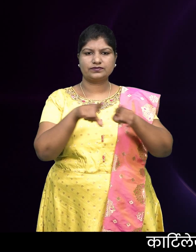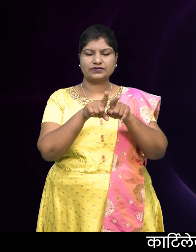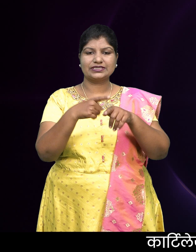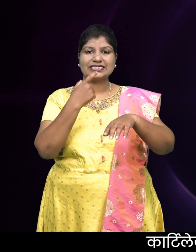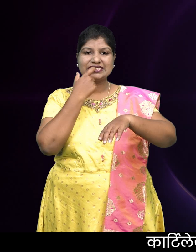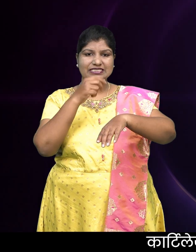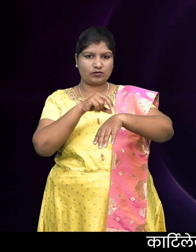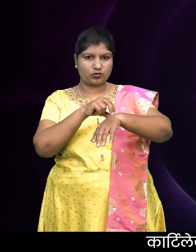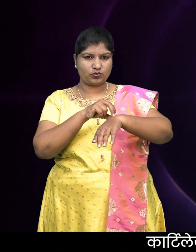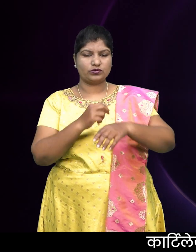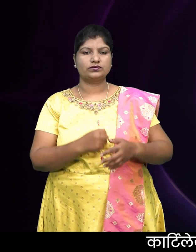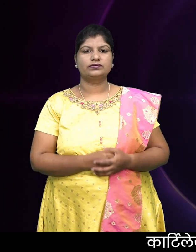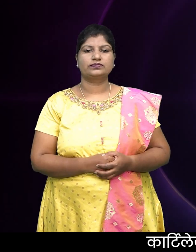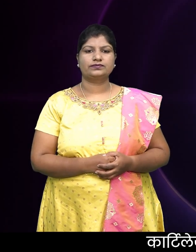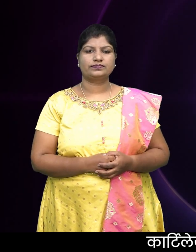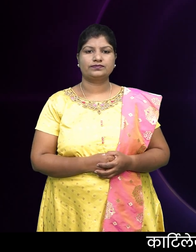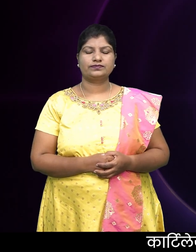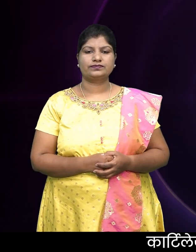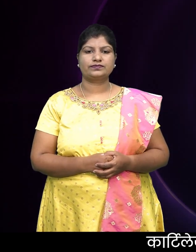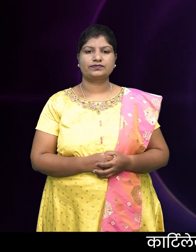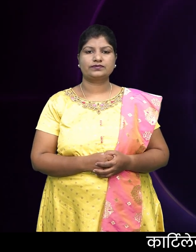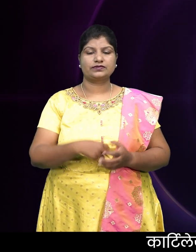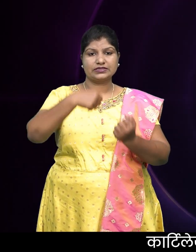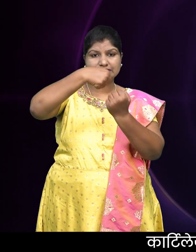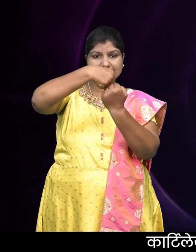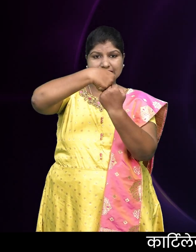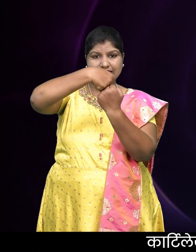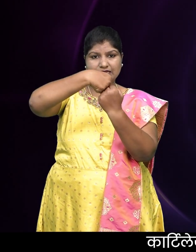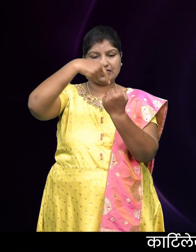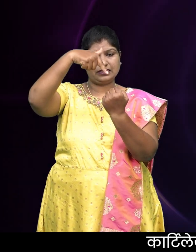कार्टिलेज, नस और स्नायु रज्जुक शामिल है।